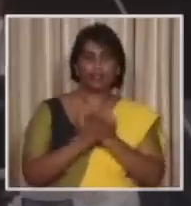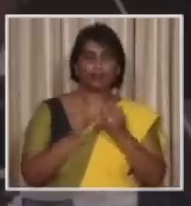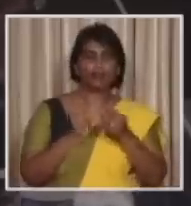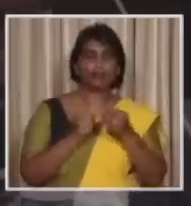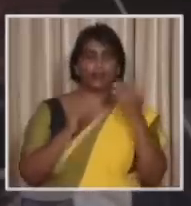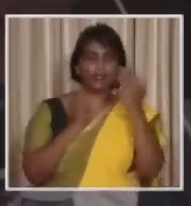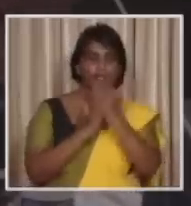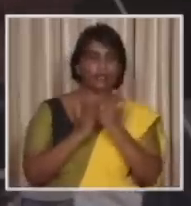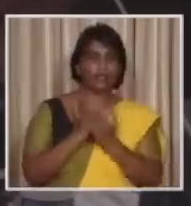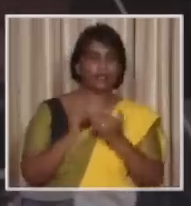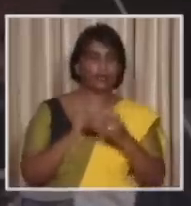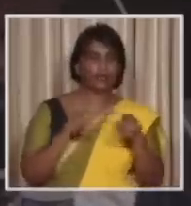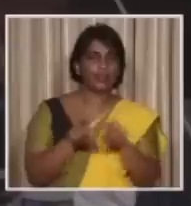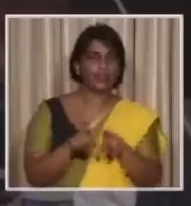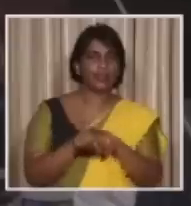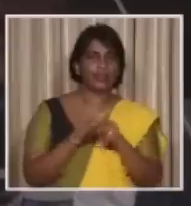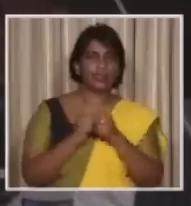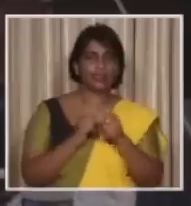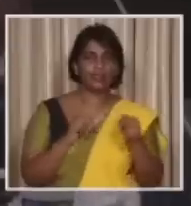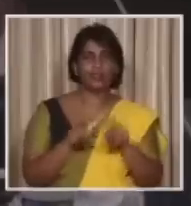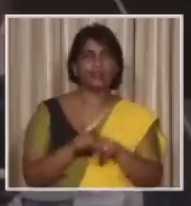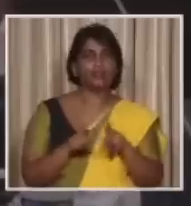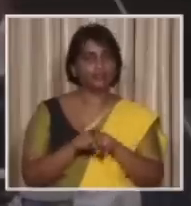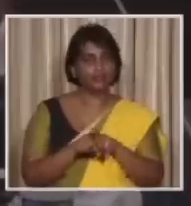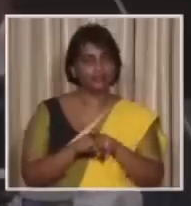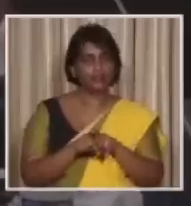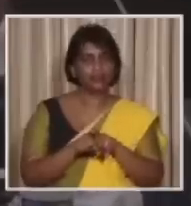කැණීම් කරලා මේ රටේ නිෂ්පාදනයට ගන්න.